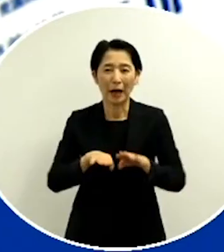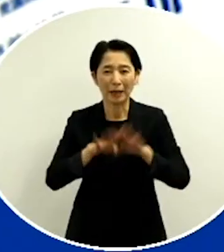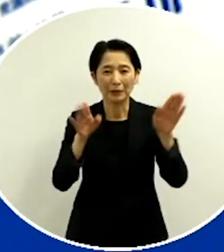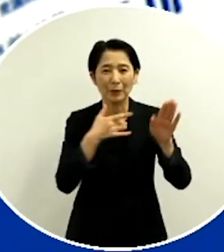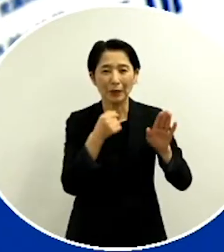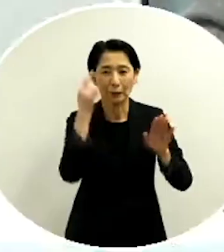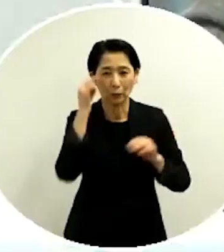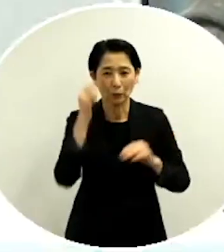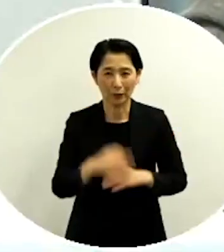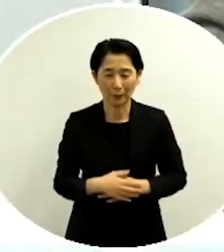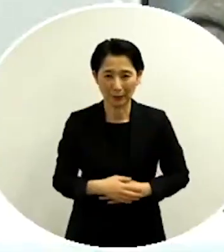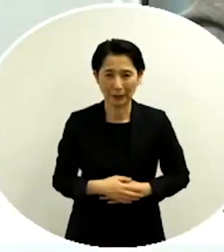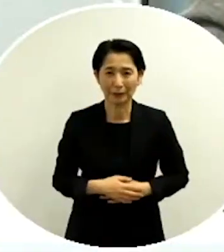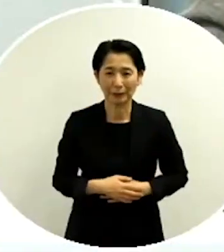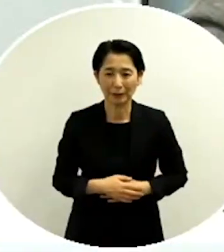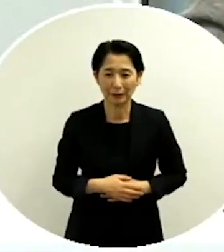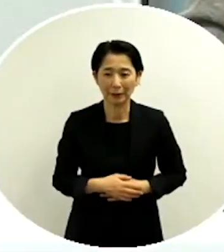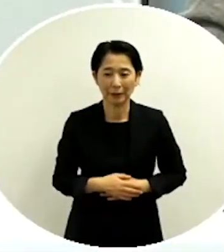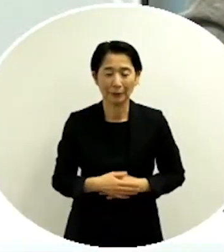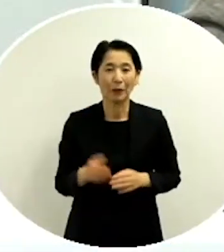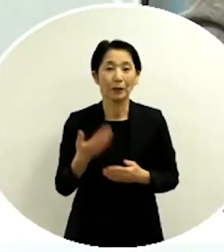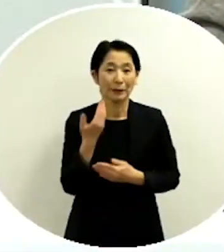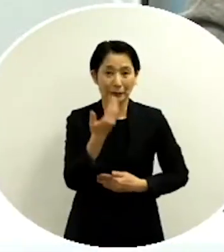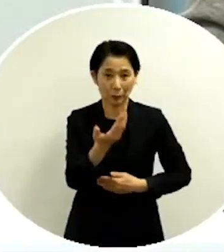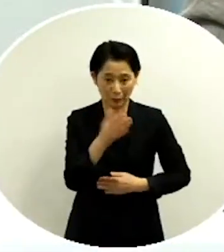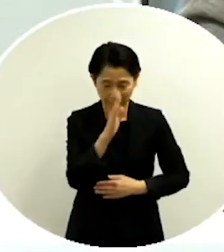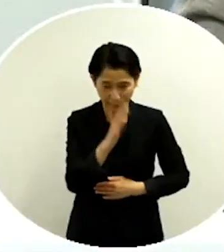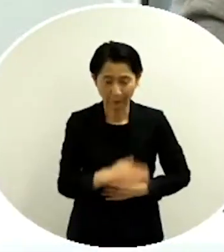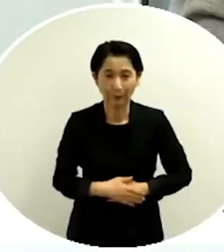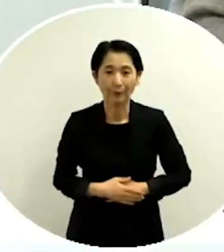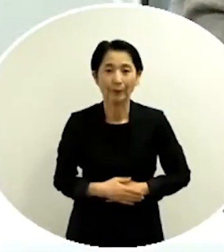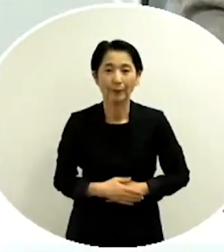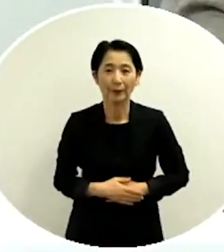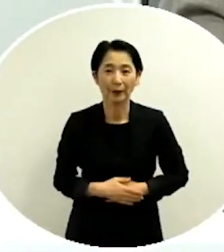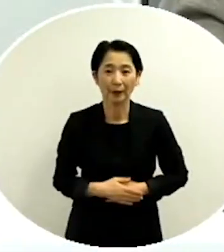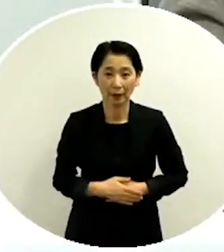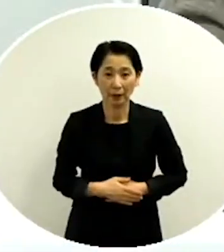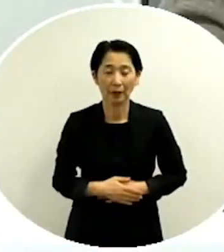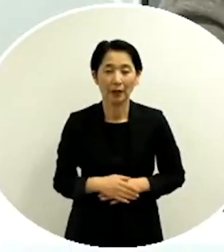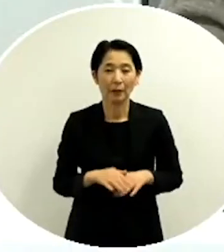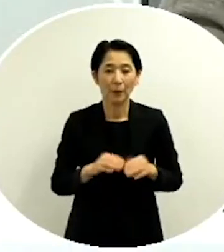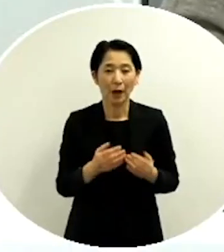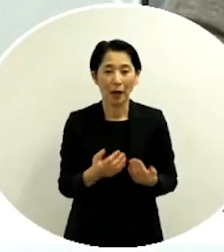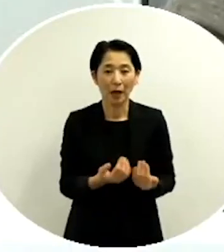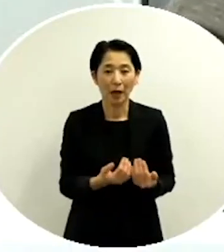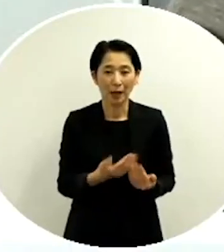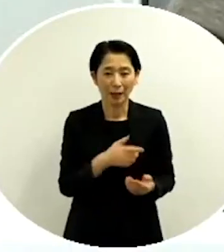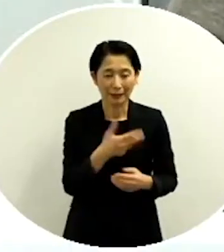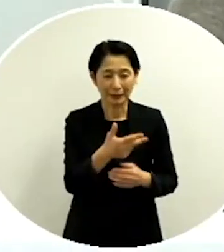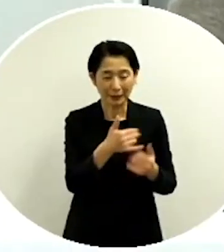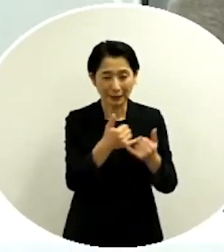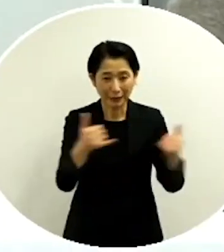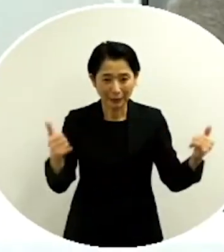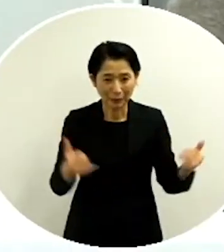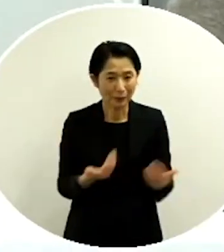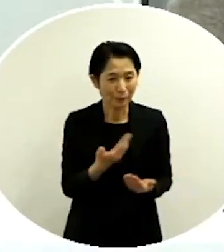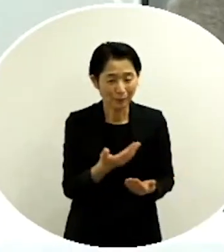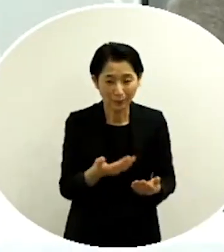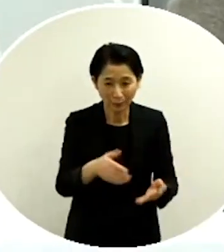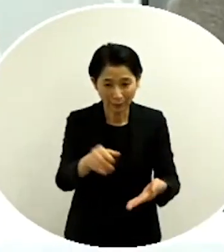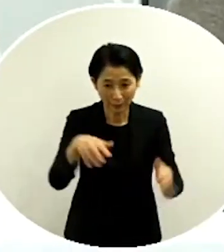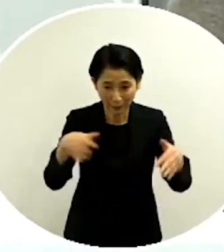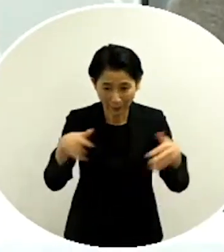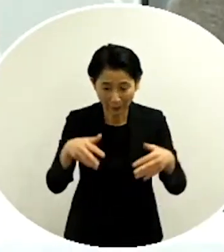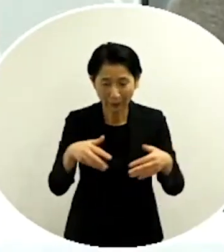まずあのそういったご質問ですね実験民主党が草の根民主主義を市民の参加によって実現